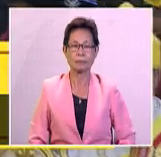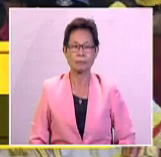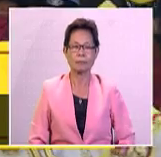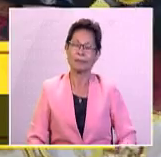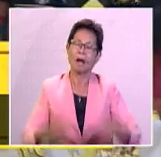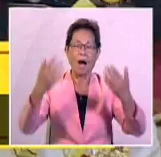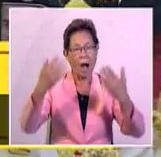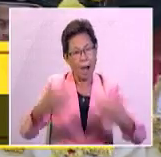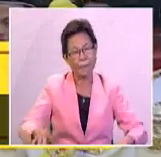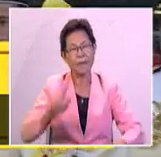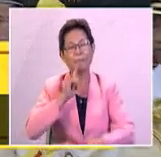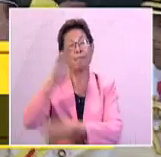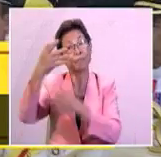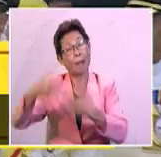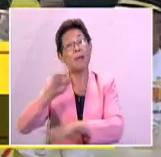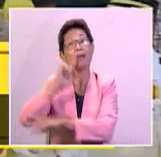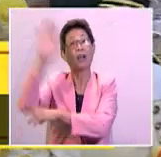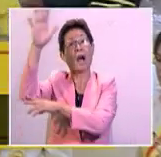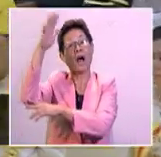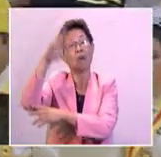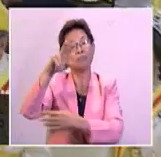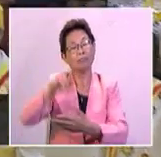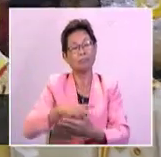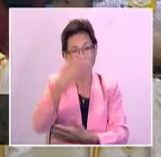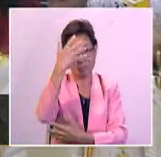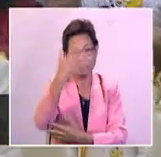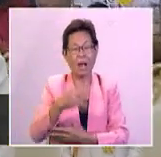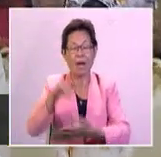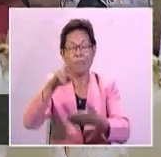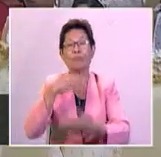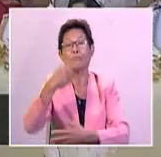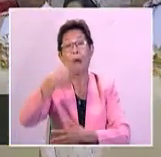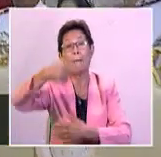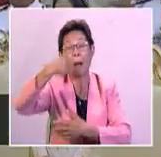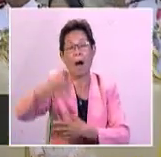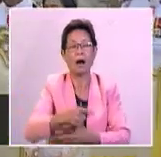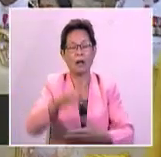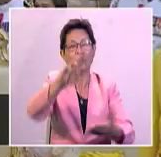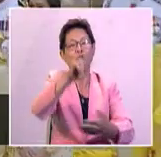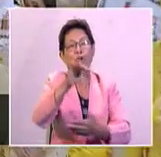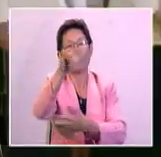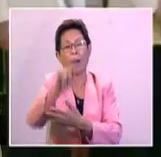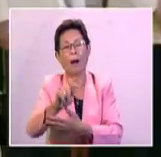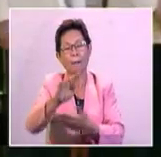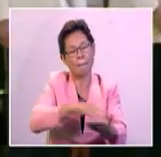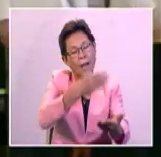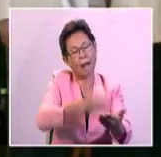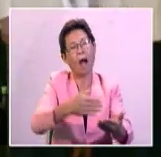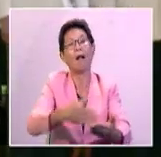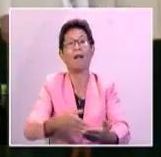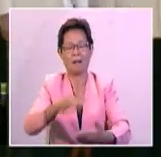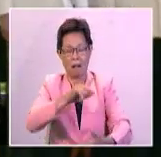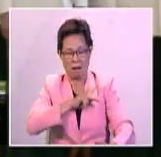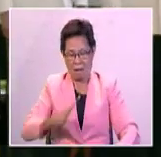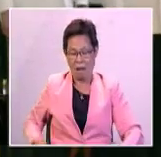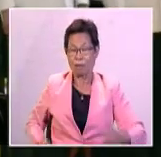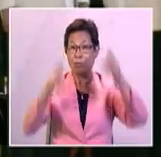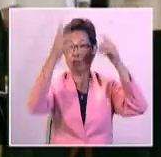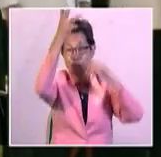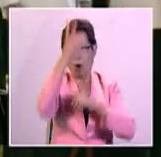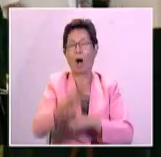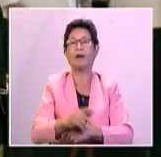sempurna sahaja ikrar dilafazkan, nobat di Palu memainkan lagu Raja Bertabal diikuti laungan Daulat